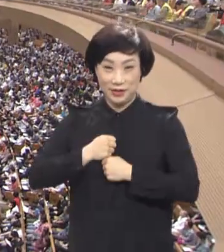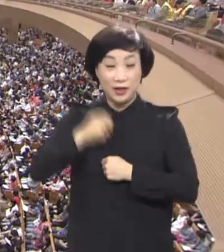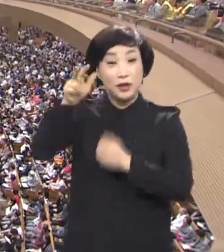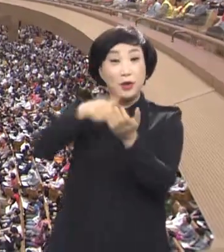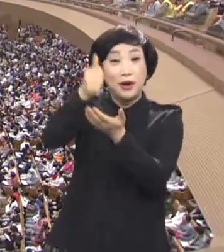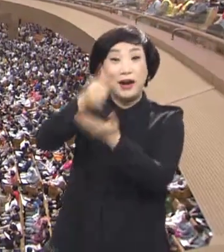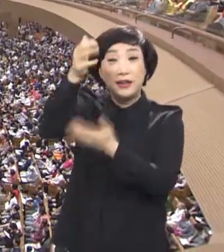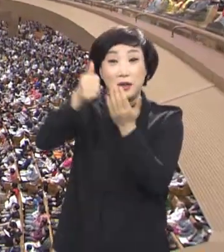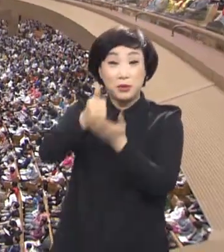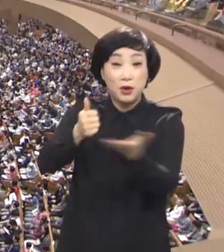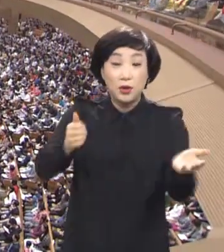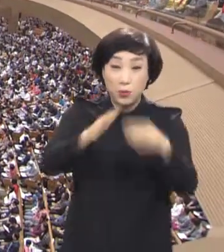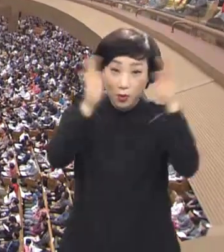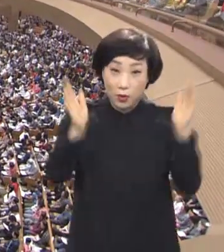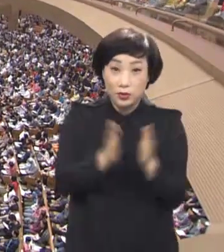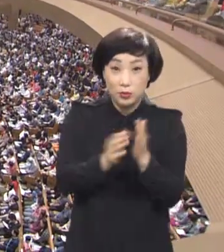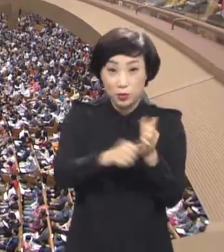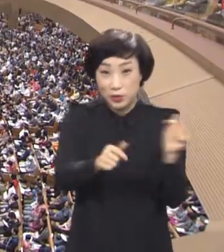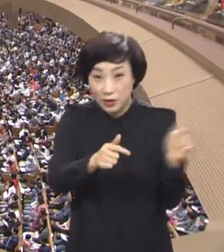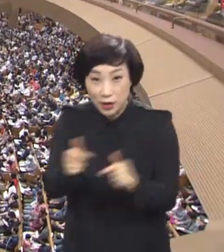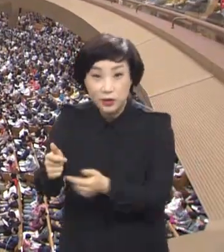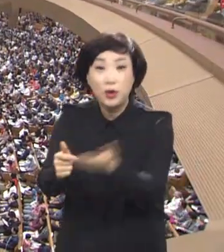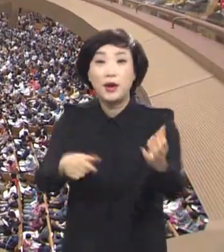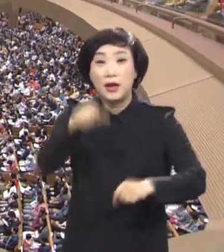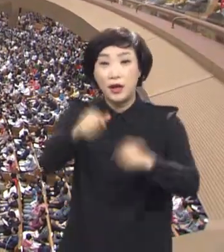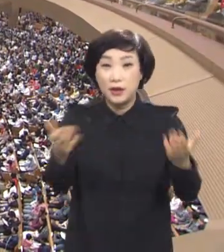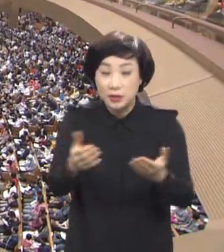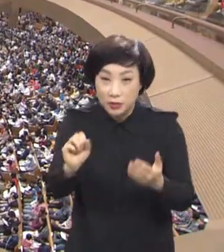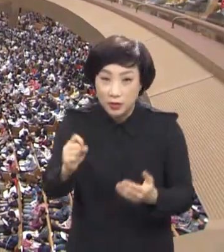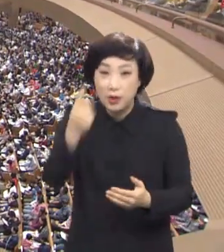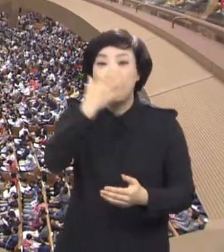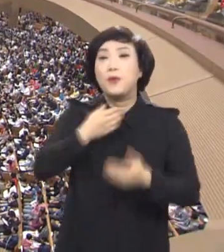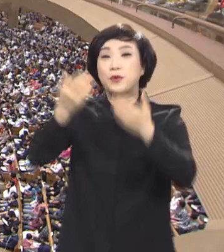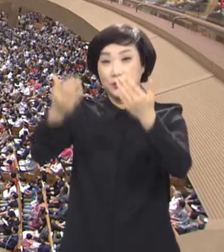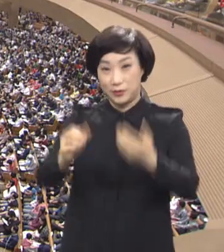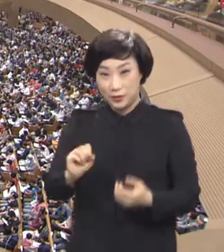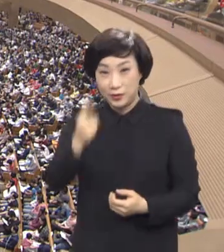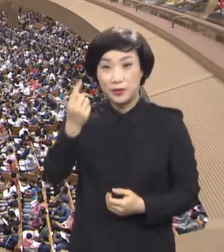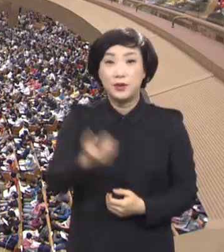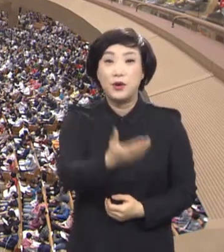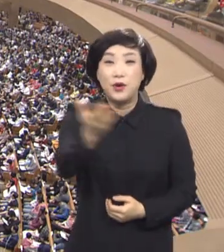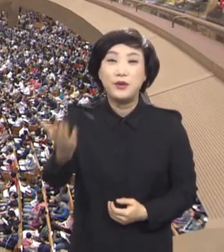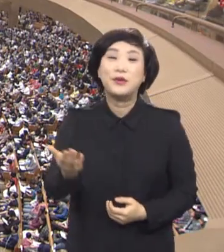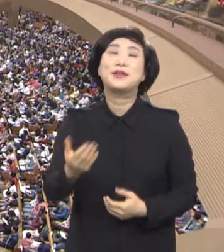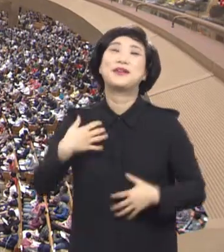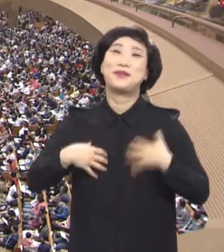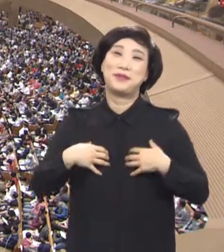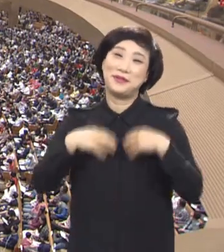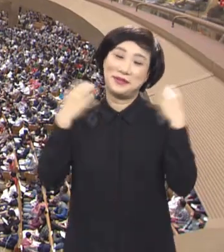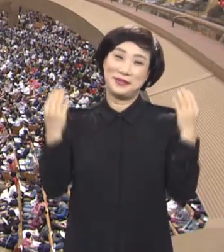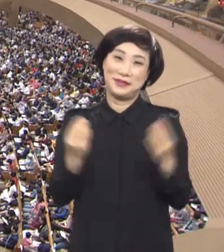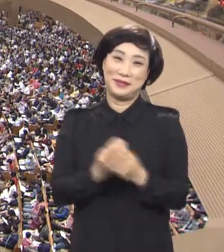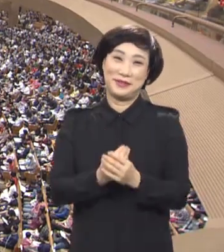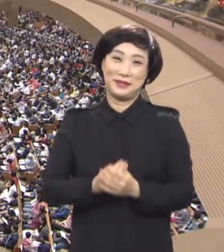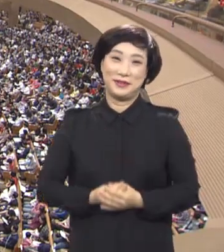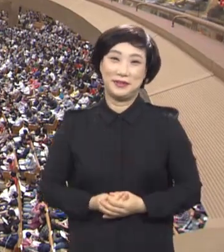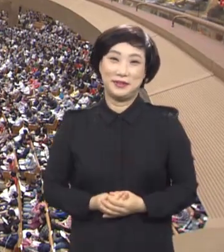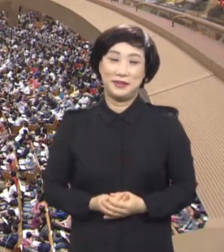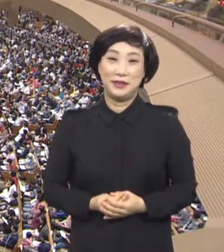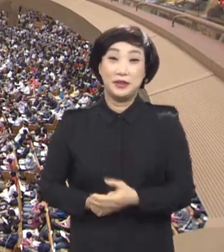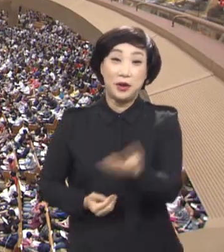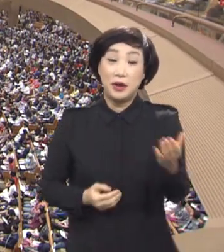하나님 여호와께서 내 모든 물산과 내 손을 댄 모든 일에 복 주실 것을 인하여 너는 온전히 즐거워할지니라